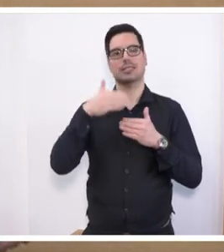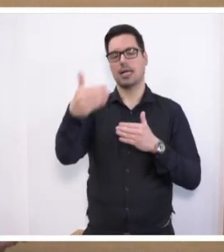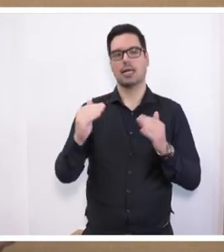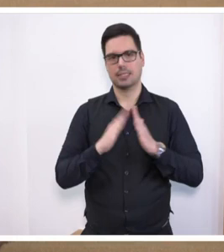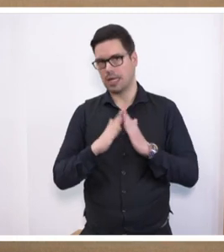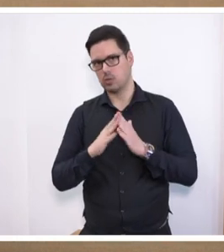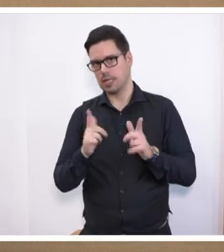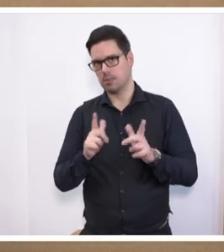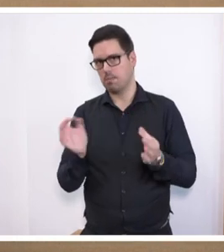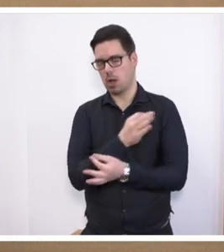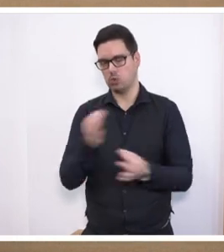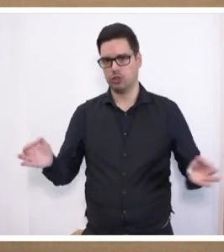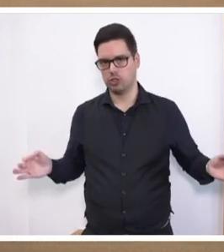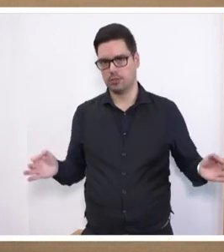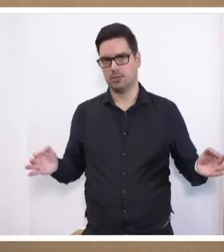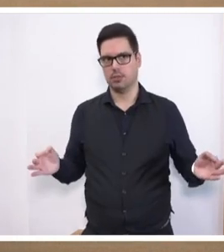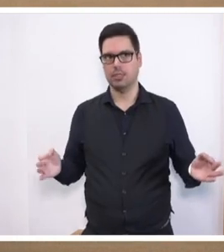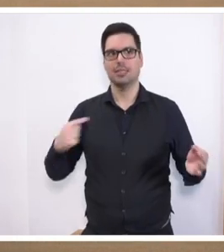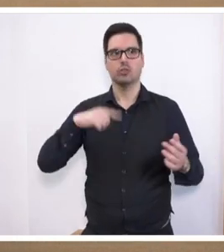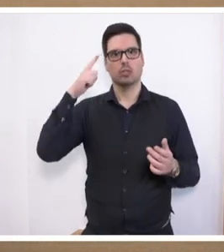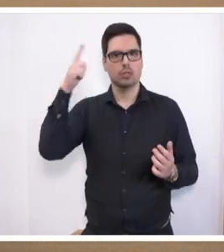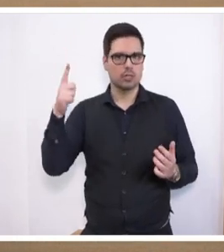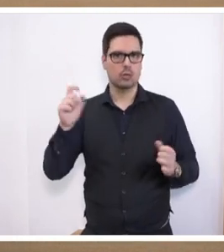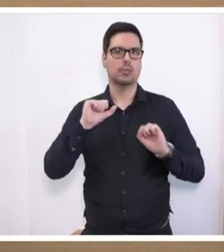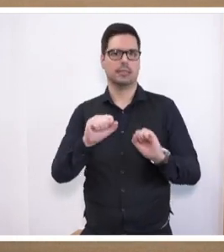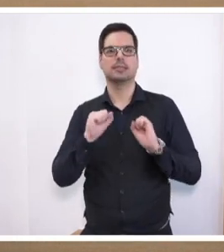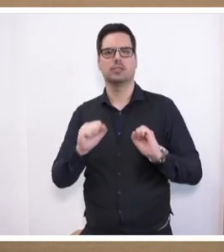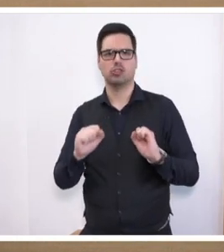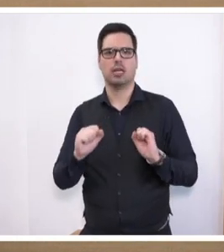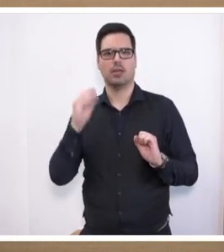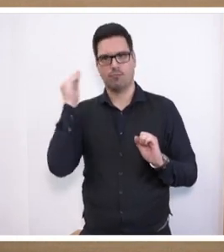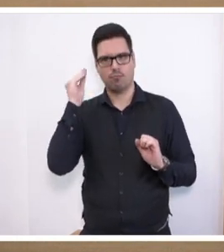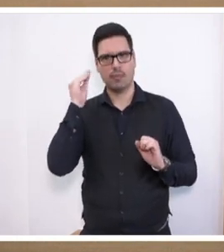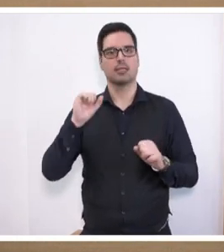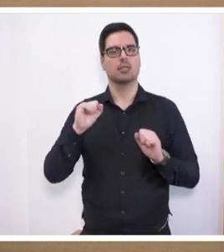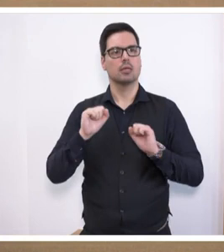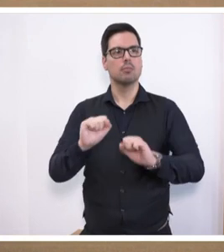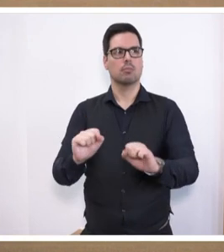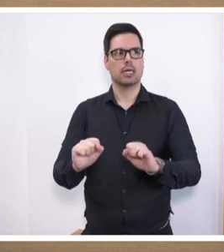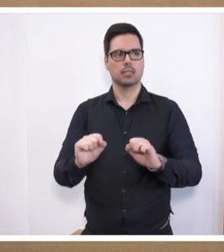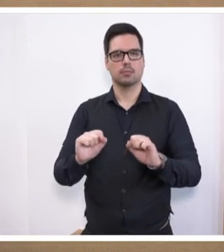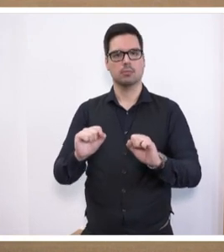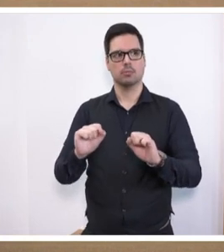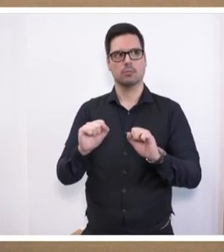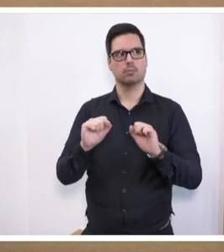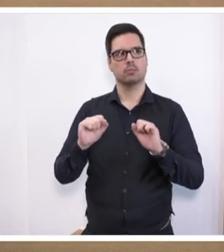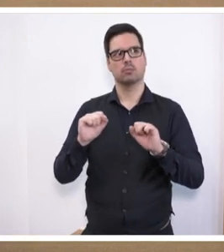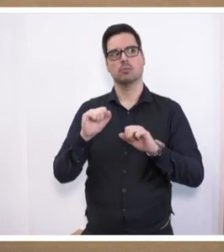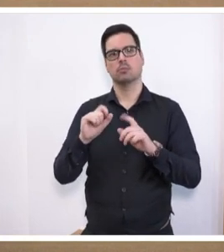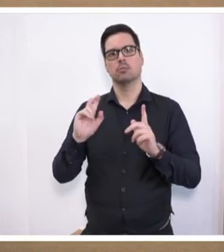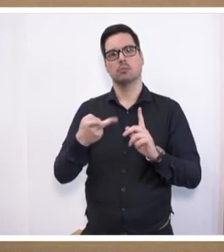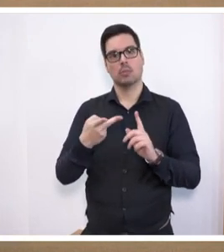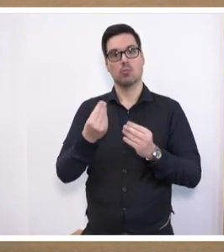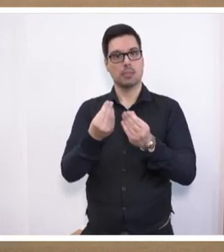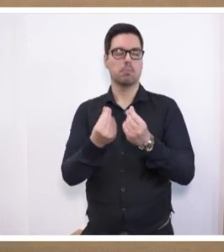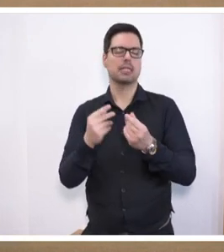Nachtragshaushalt, sondern ich gehe sicher davon aus, dass wenn man da was machen will, man das auch im Rahmen der zur Verfügung stehenden Haushaltsmittel